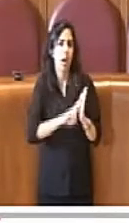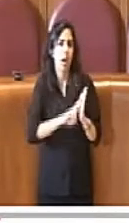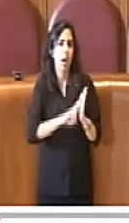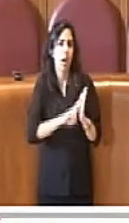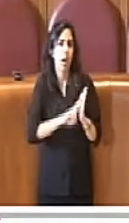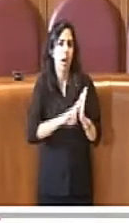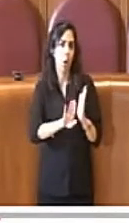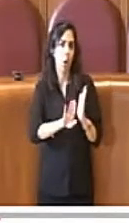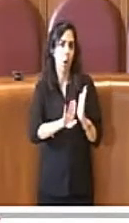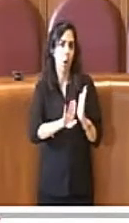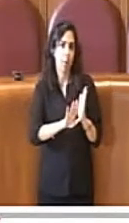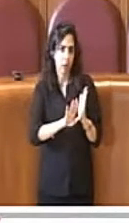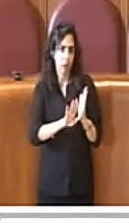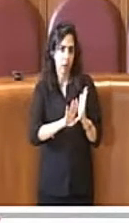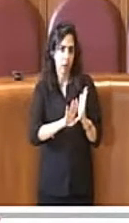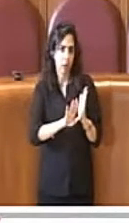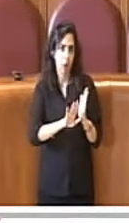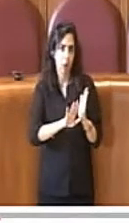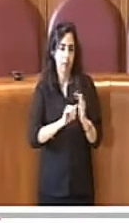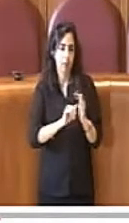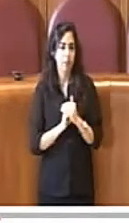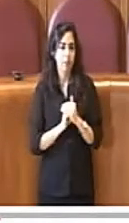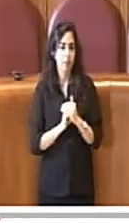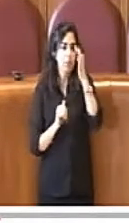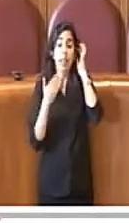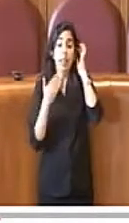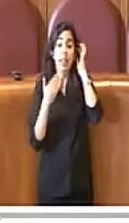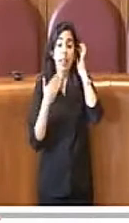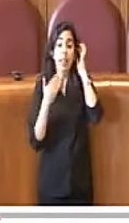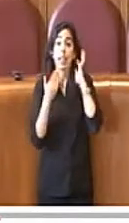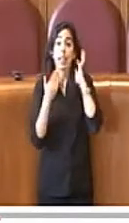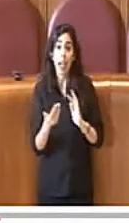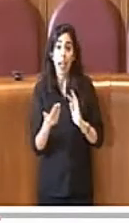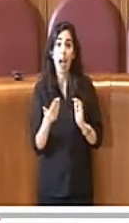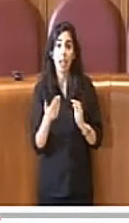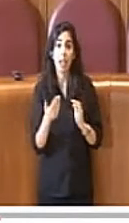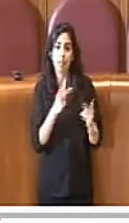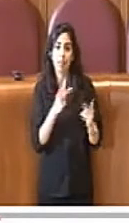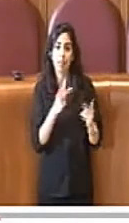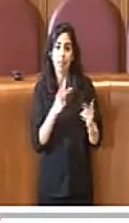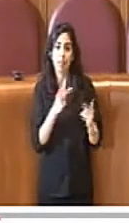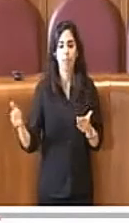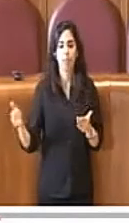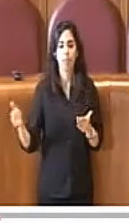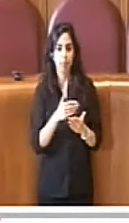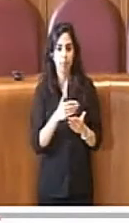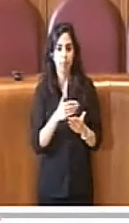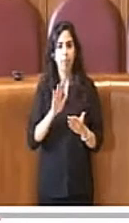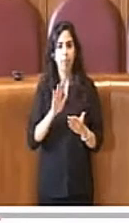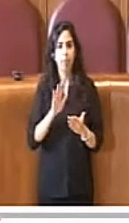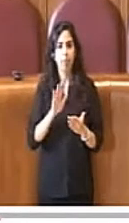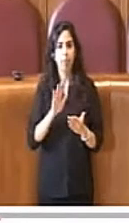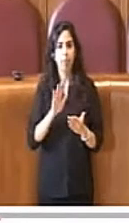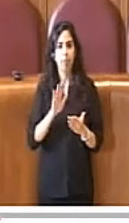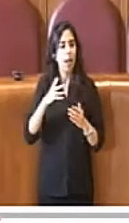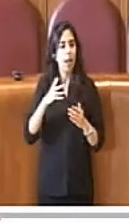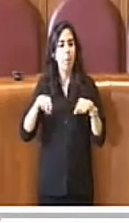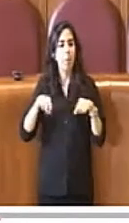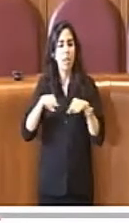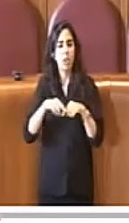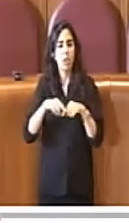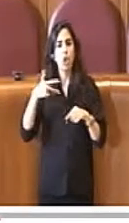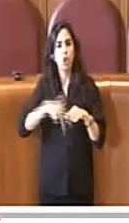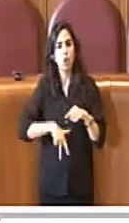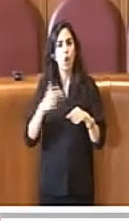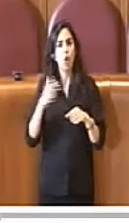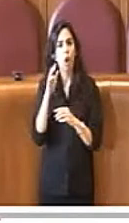dei medesimi centri anziani. Grazie a una ricognizione elaborata dalle direzioni socioeducative municipali, è emerso che le